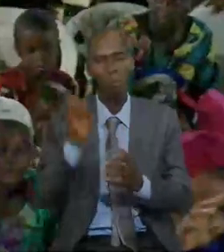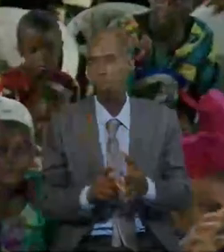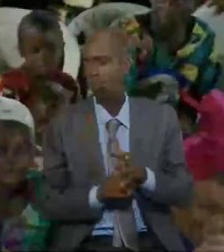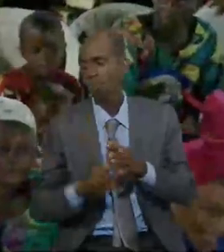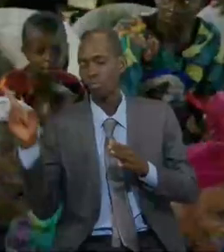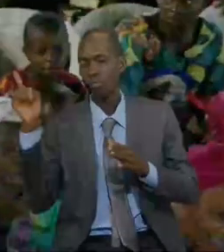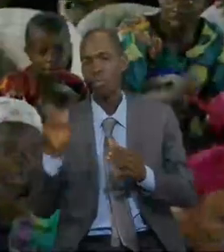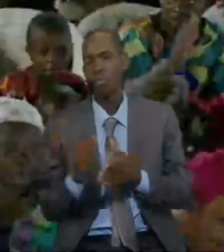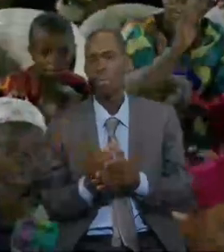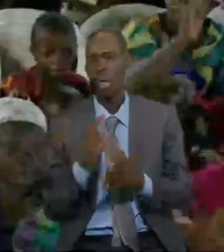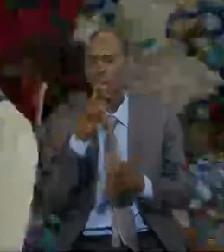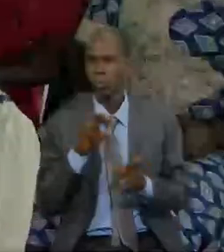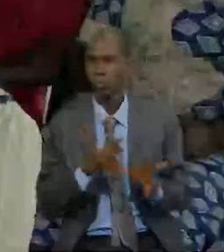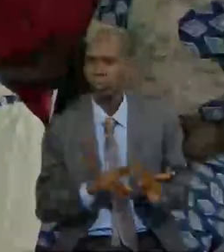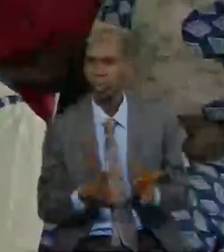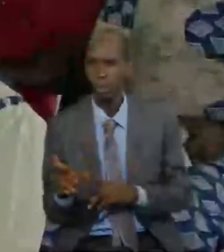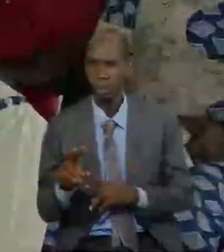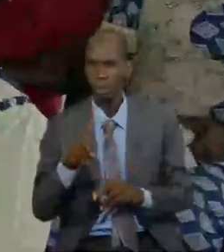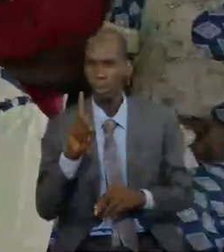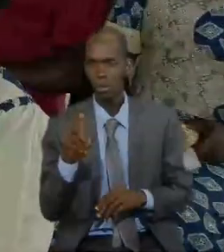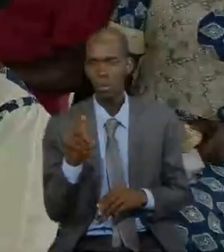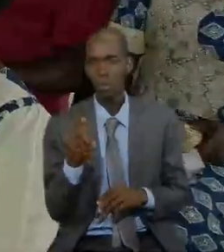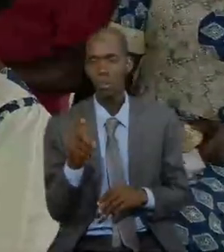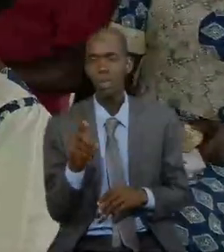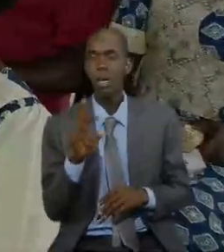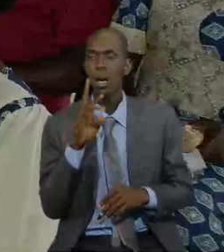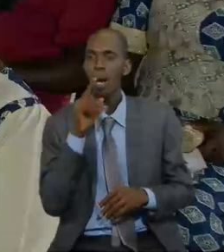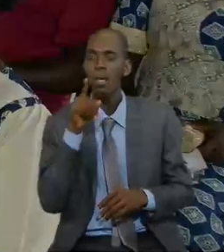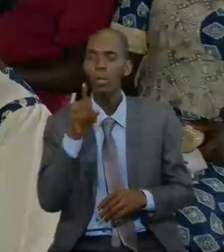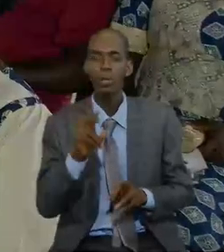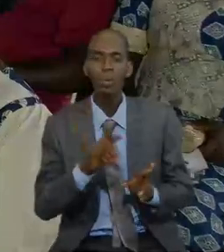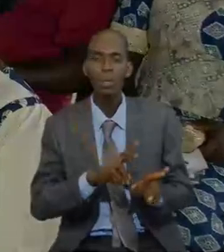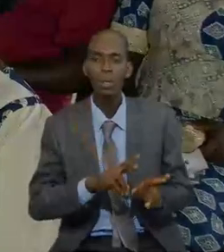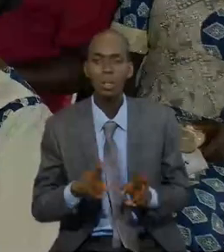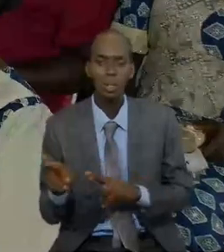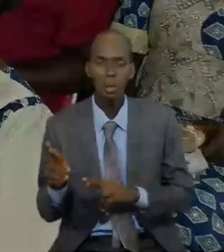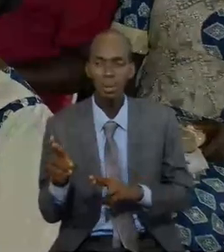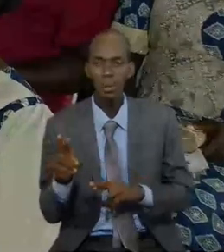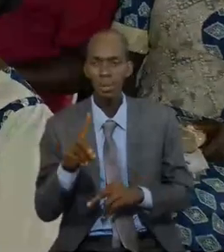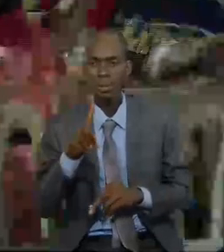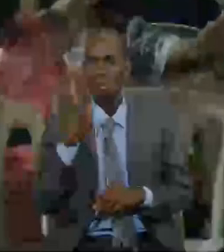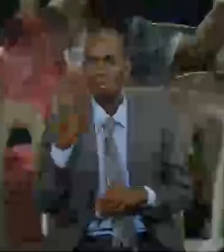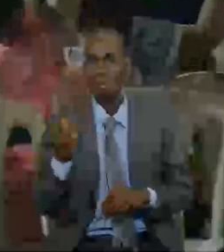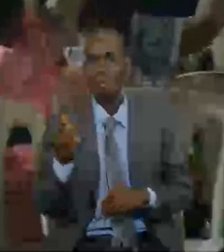il va partir est-ce que tu es prêt est-ce que tu es prêt